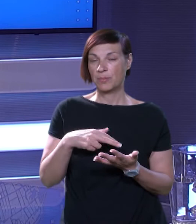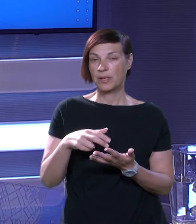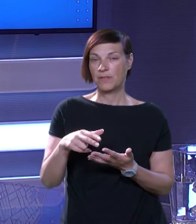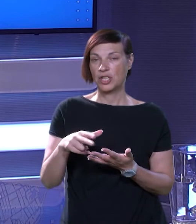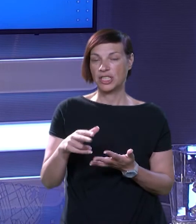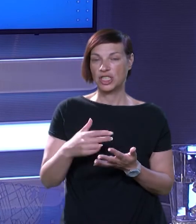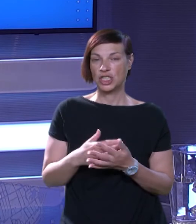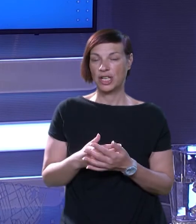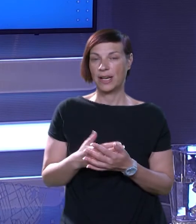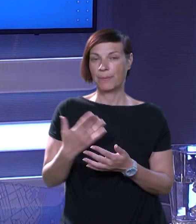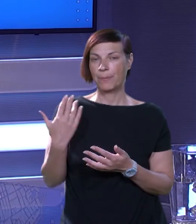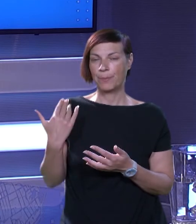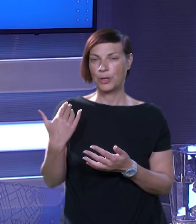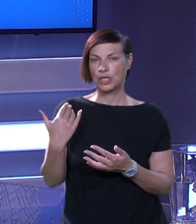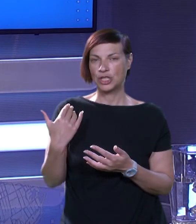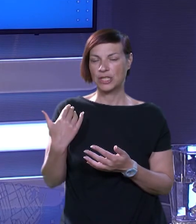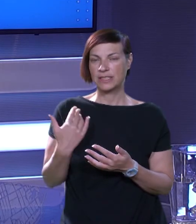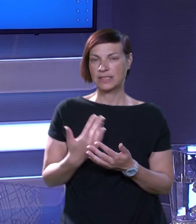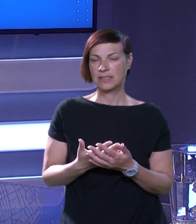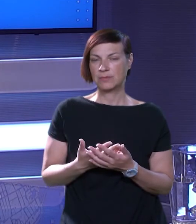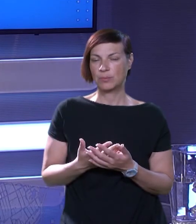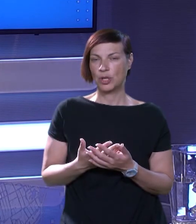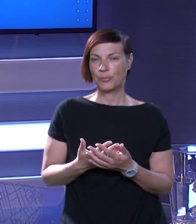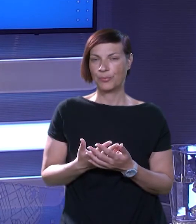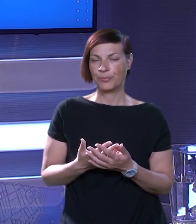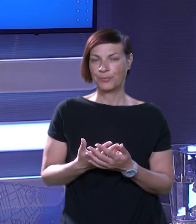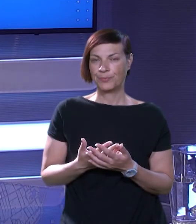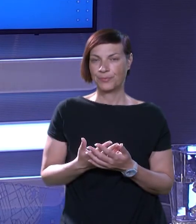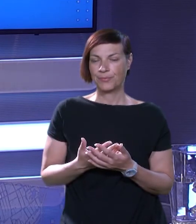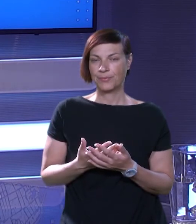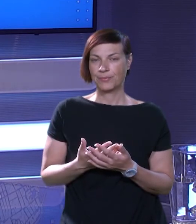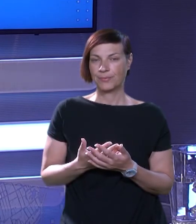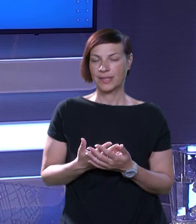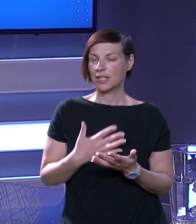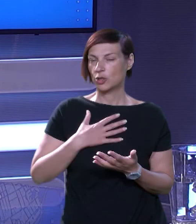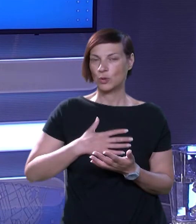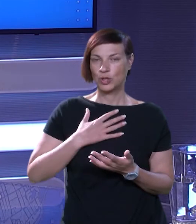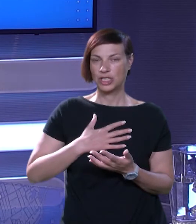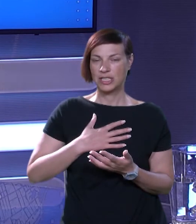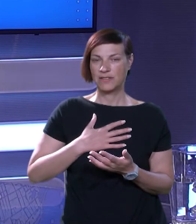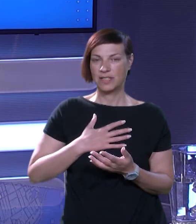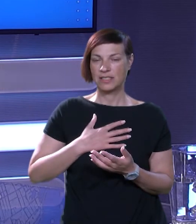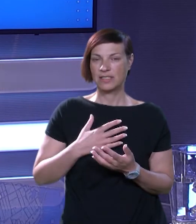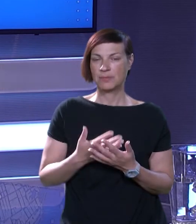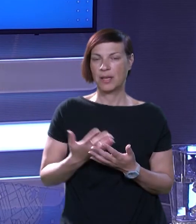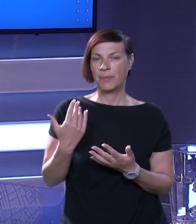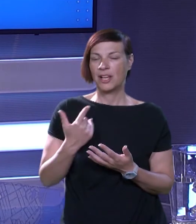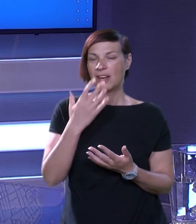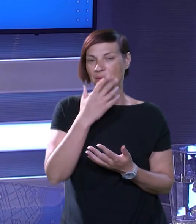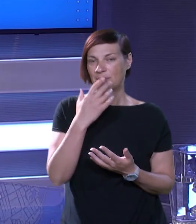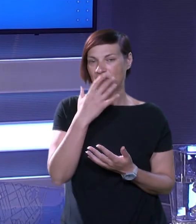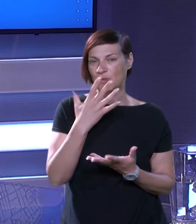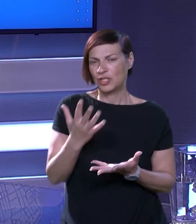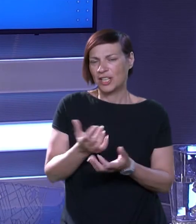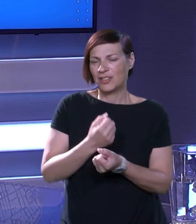prvo išli, prošli smo negdje, koliko smo imali, 11-12 projekcija. Ma uživali smo i Filip i ja, samo što nam je bilo